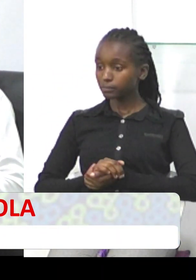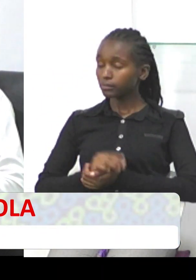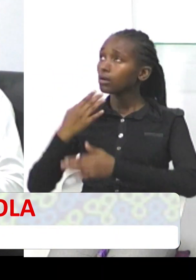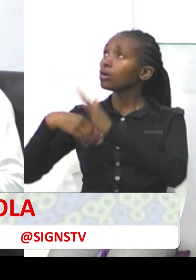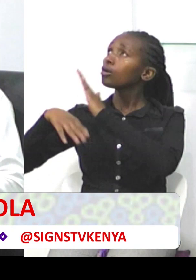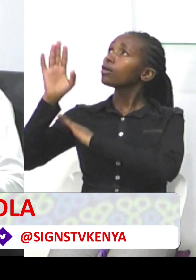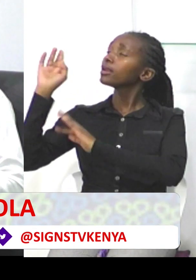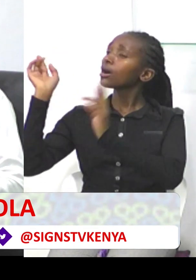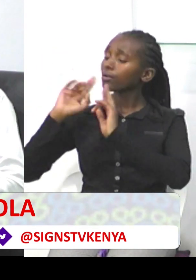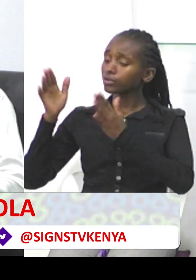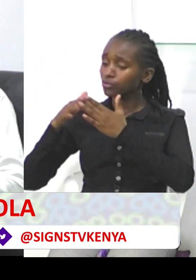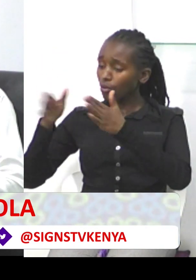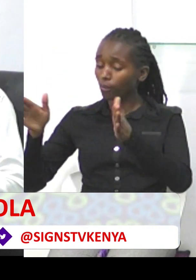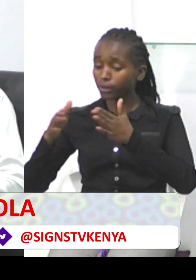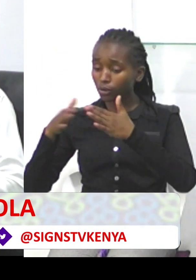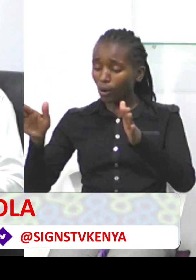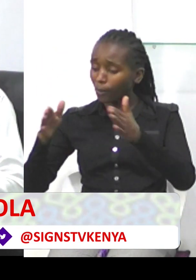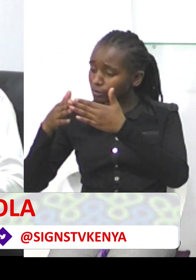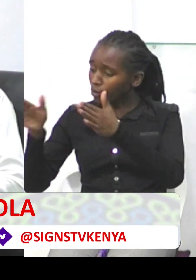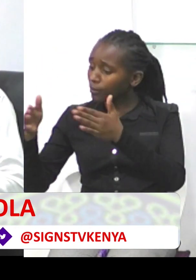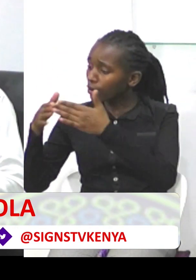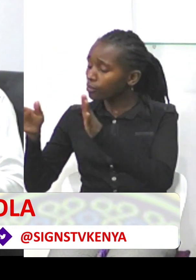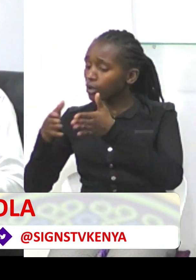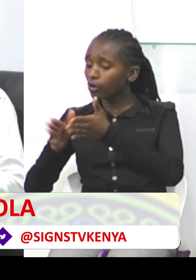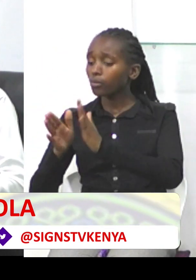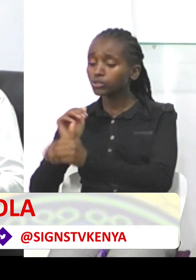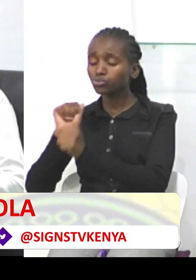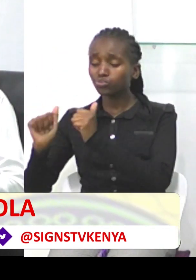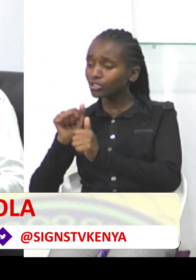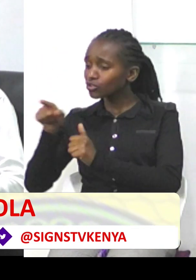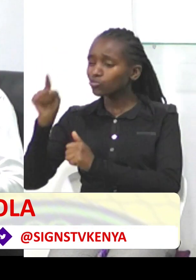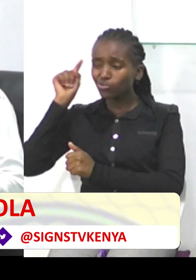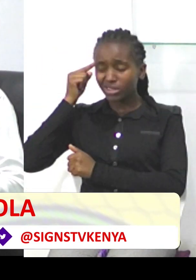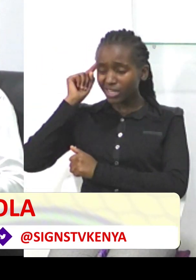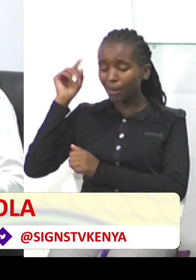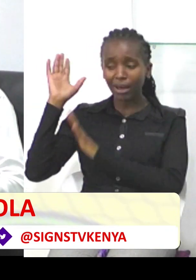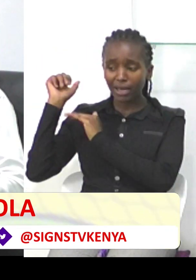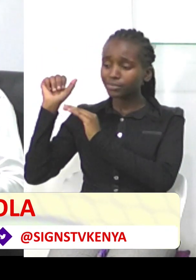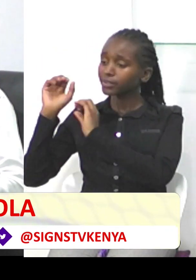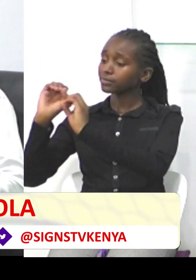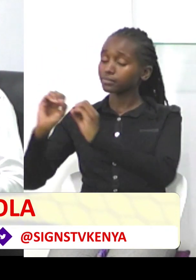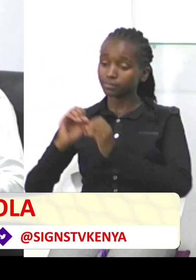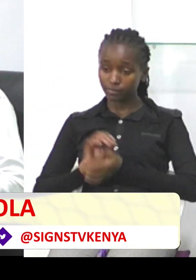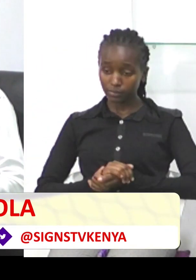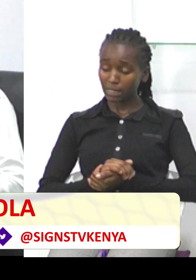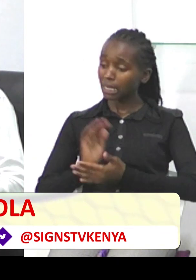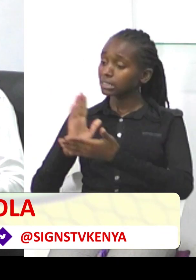door where even out of one expect kama anaweza fungua. Eh. Sasa alafu tunakaza tunasema